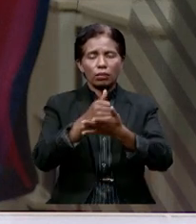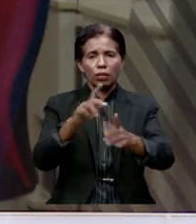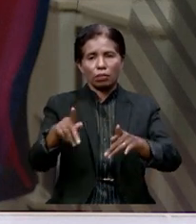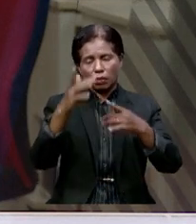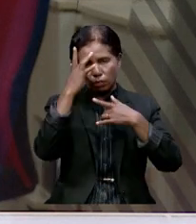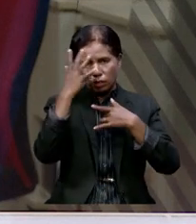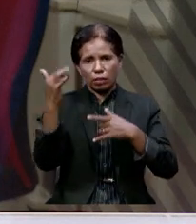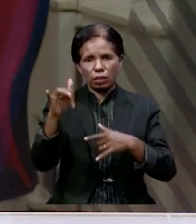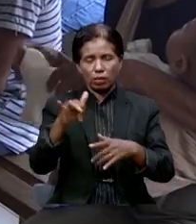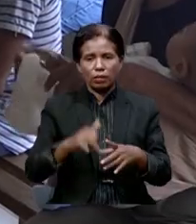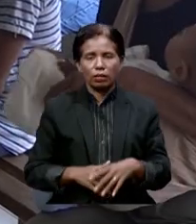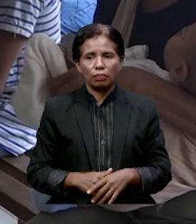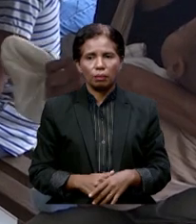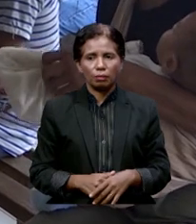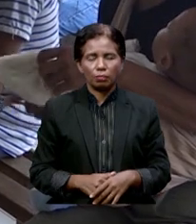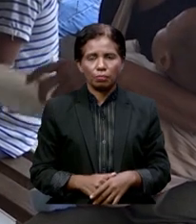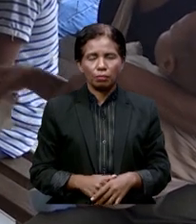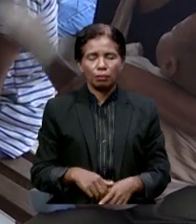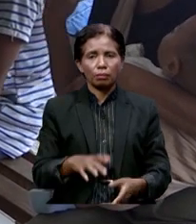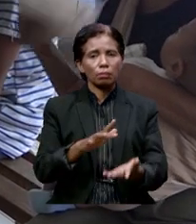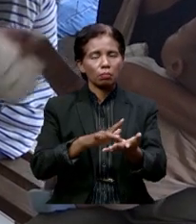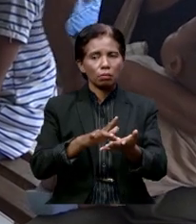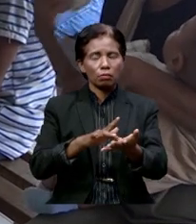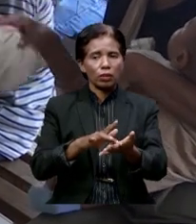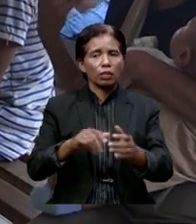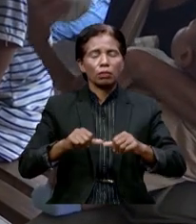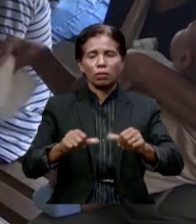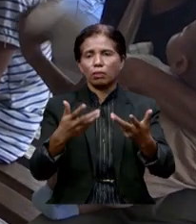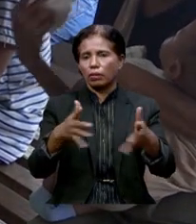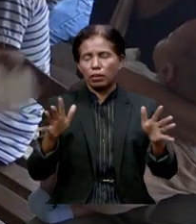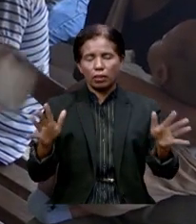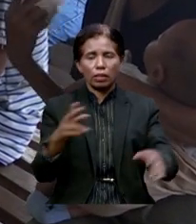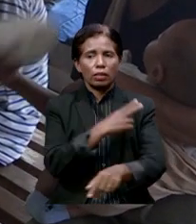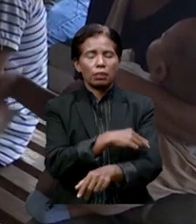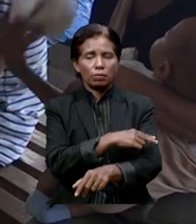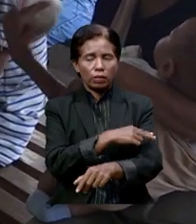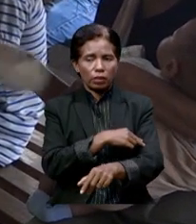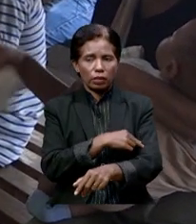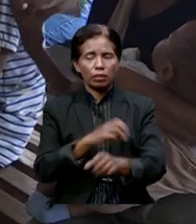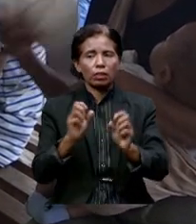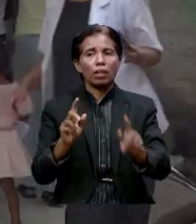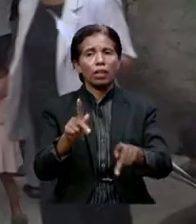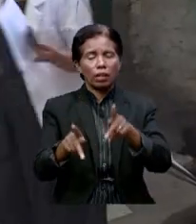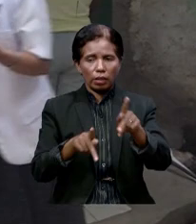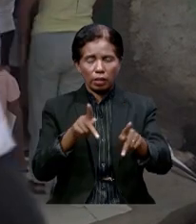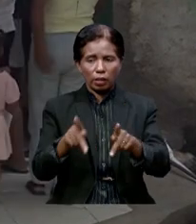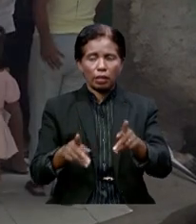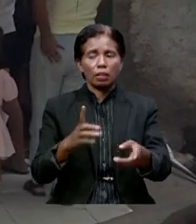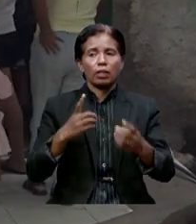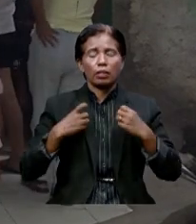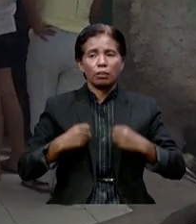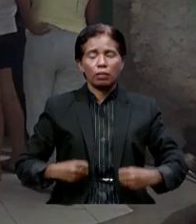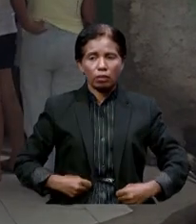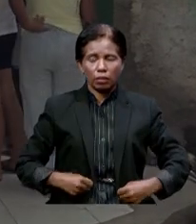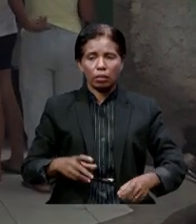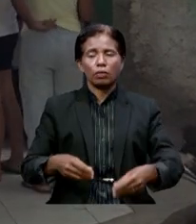paciente. Ai moro kai tembalun continua stok mamu ki fasilidade saúde sira ho de obriga pessoal saúde sira for receitas